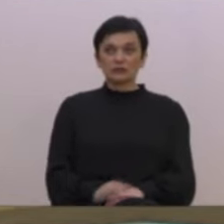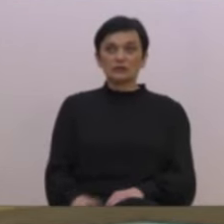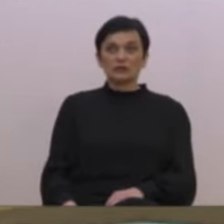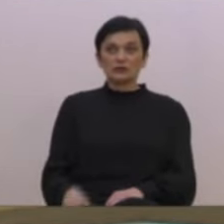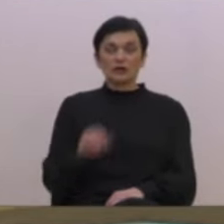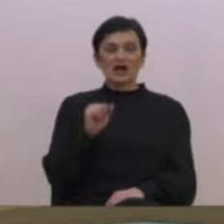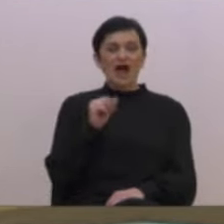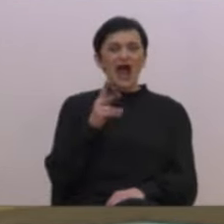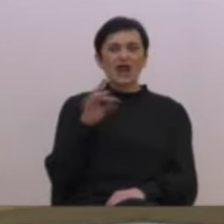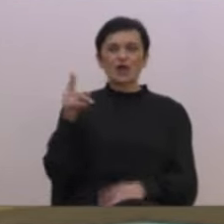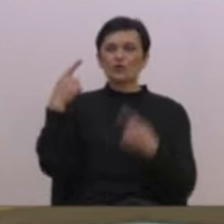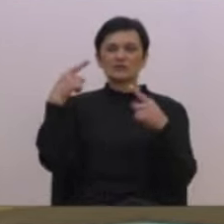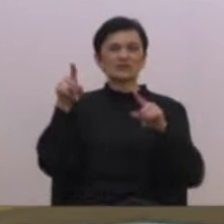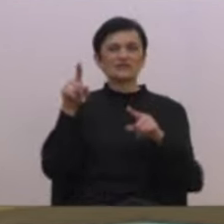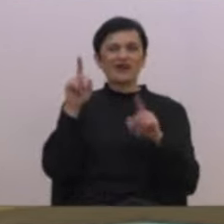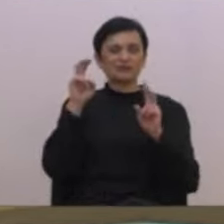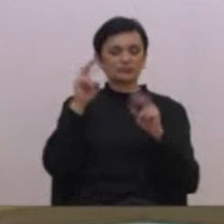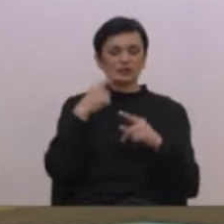ალიკო, სხვა რაღაცაზე ლაპარაკა.